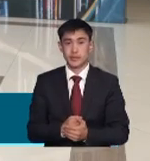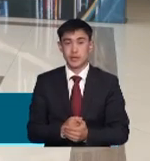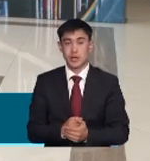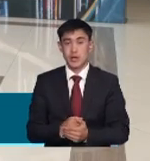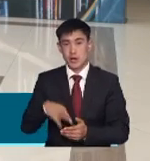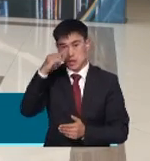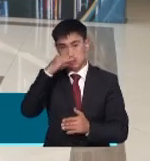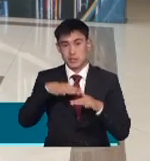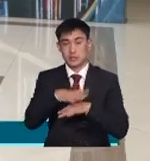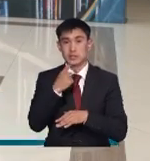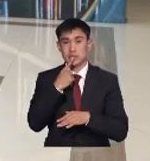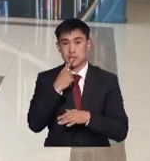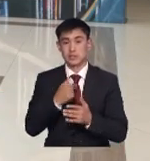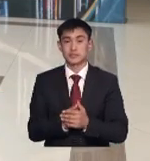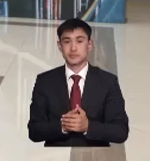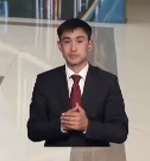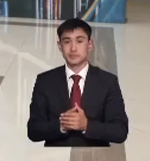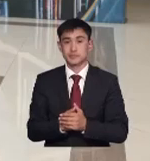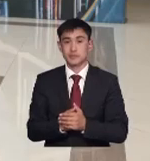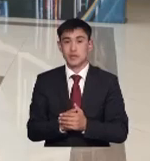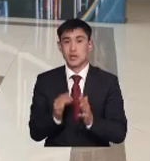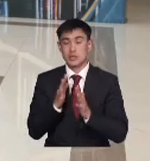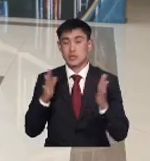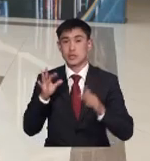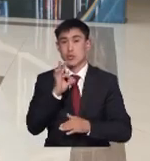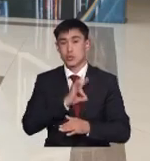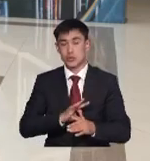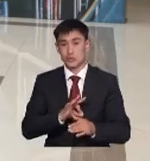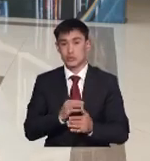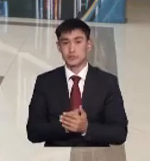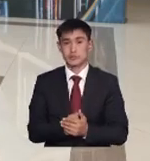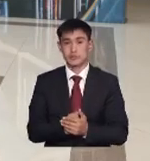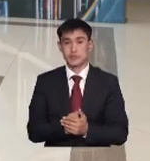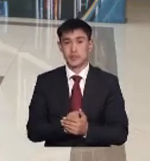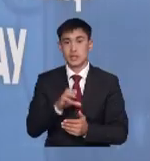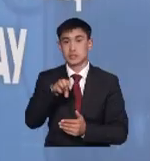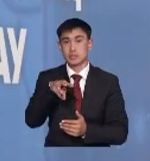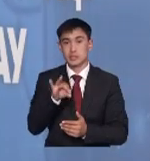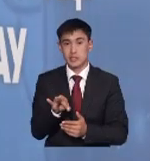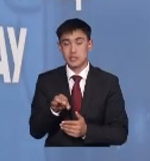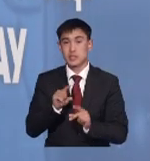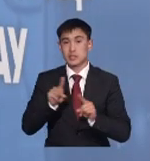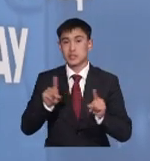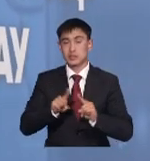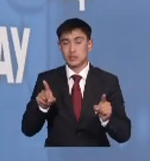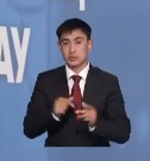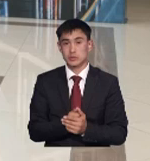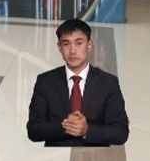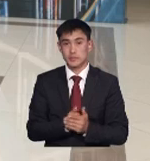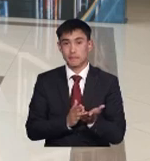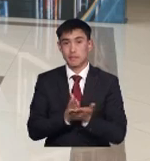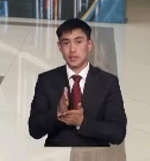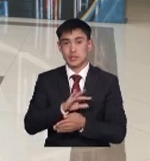тіліміздің қазақ тілінің кеңінен қолдануын, яғни бұқаралық құралдарында насихаттауын